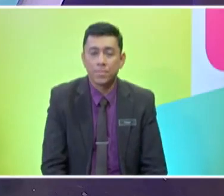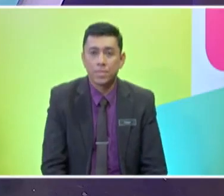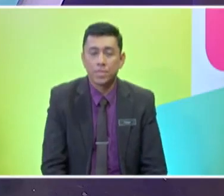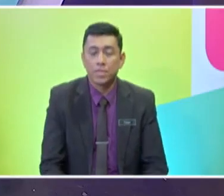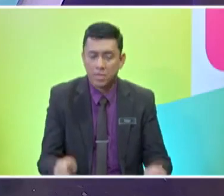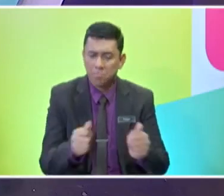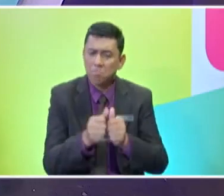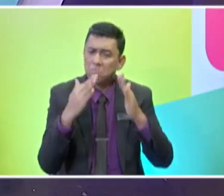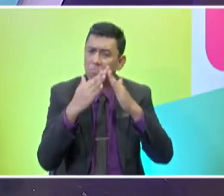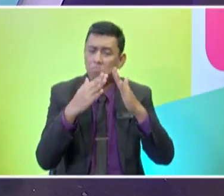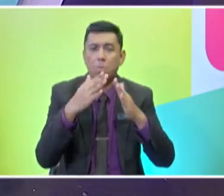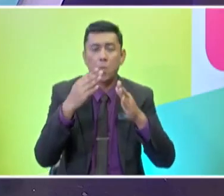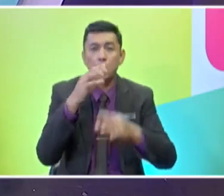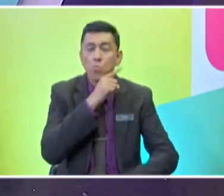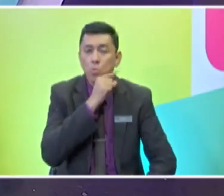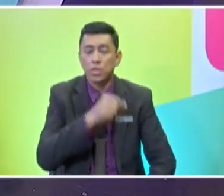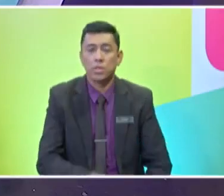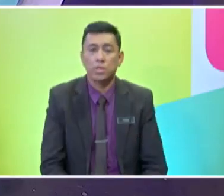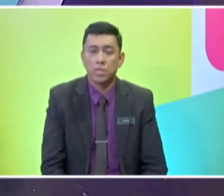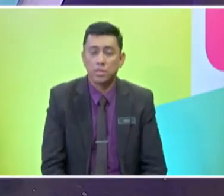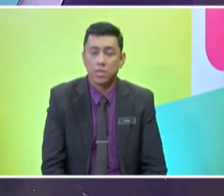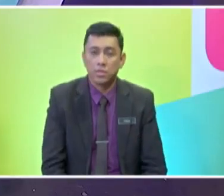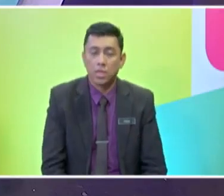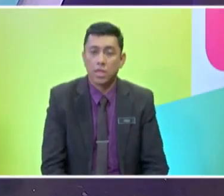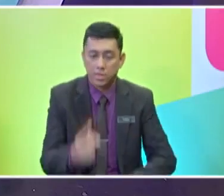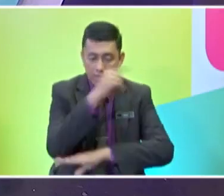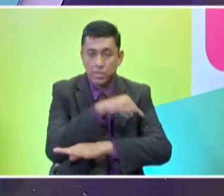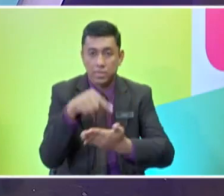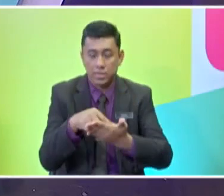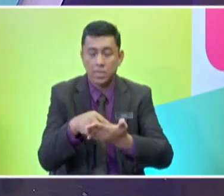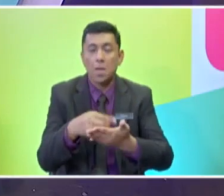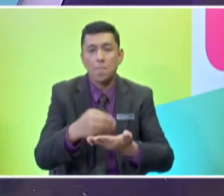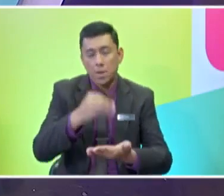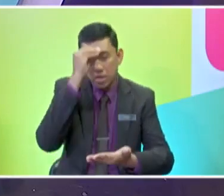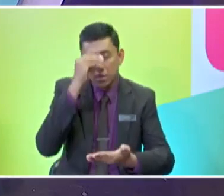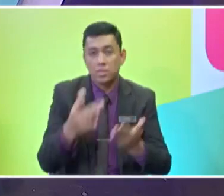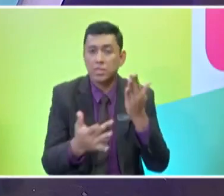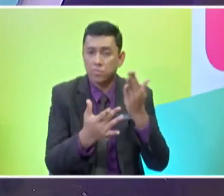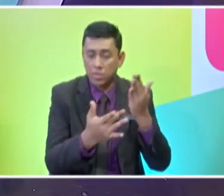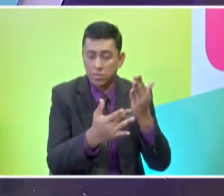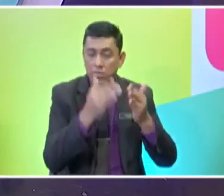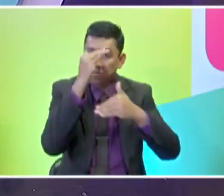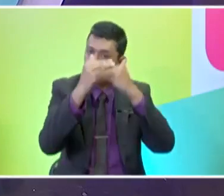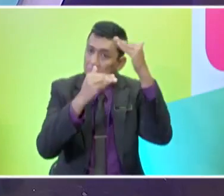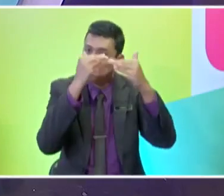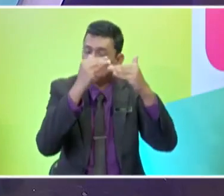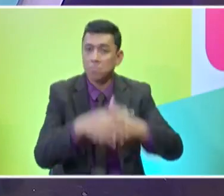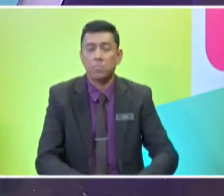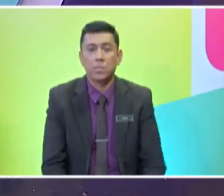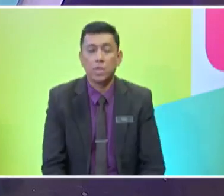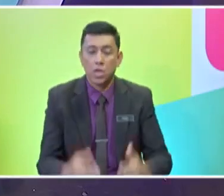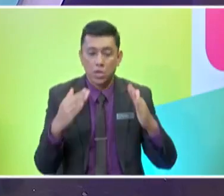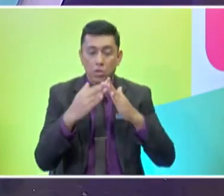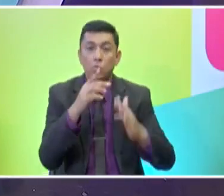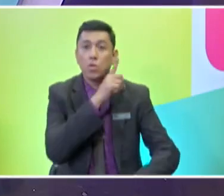rumah burung ya Arca jadi hari ini kita akan belajar teknik membina bukan rumah rumah burung Ya rata-rata